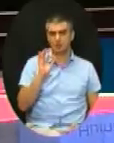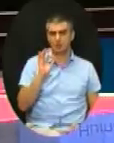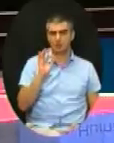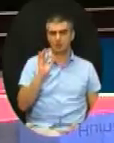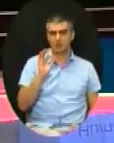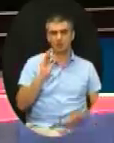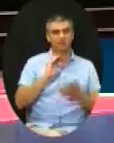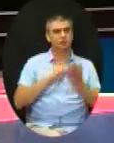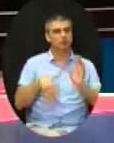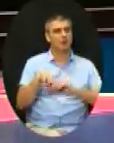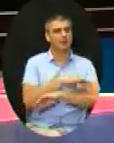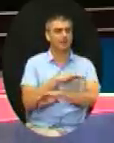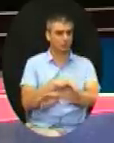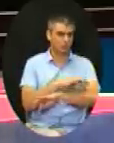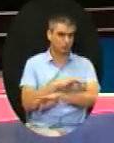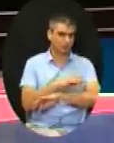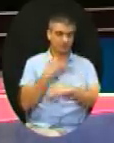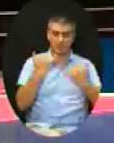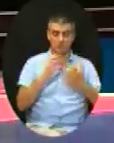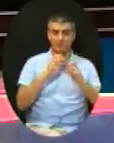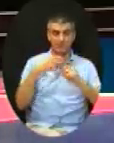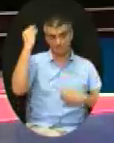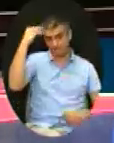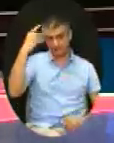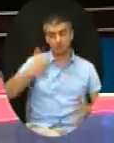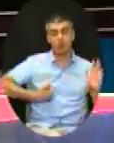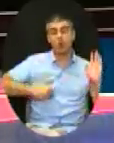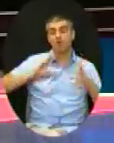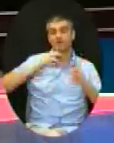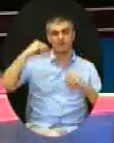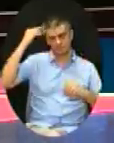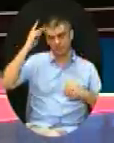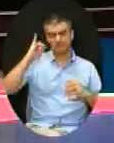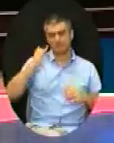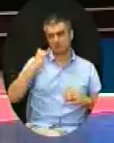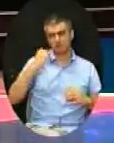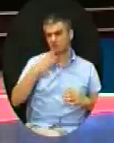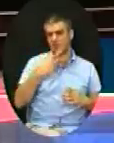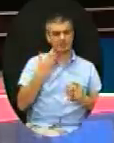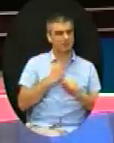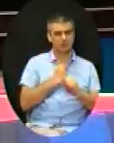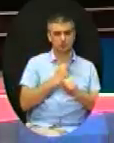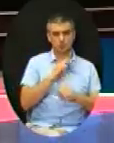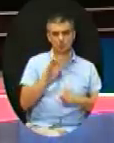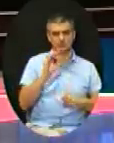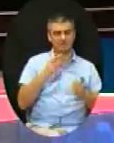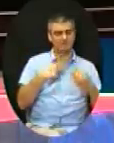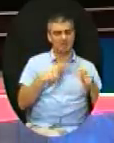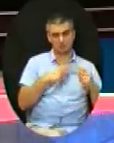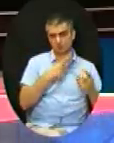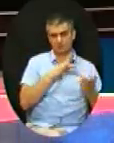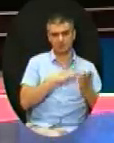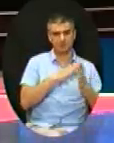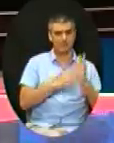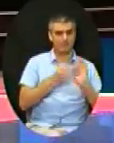של האישורי התכנון. היום בכפרים הפלסטינאים ברובם, ונכון שאין ייצוג בנושא בוועדות, זה נמצא